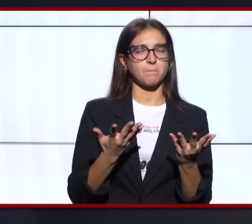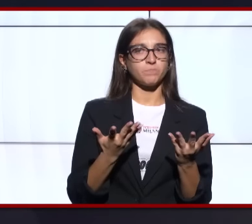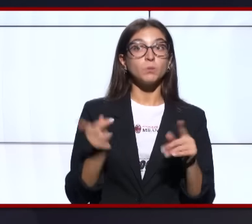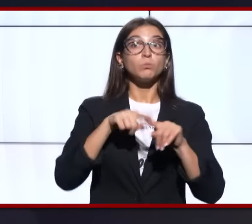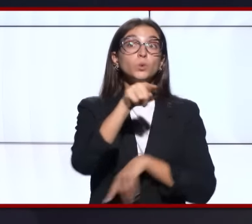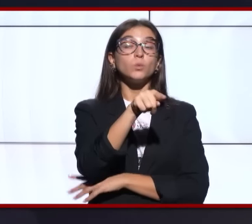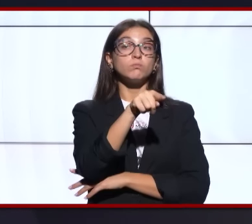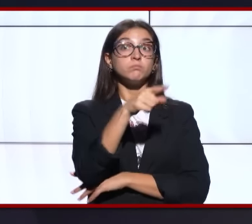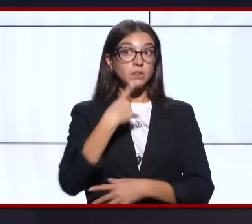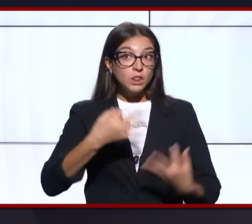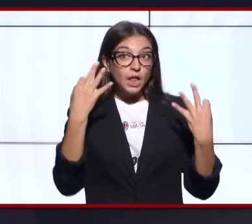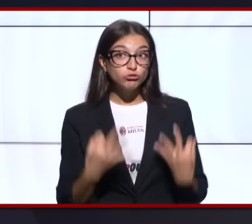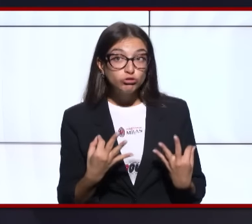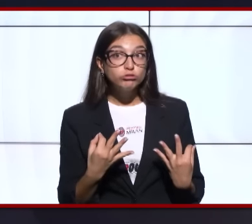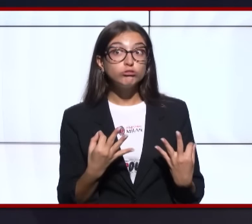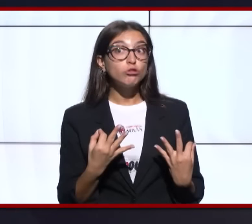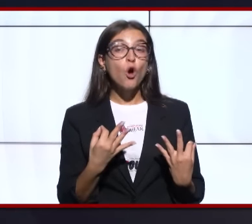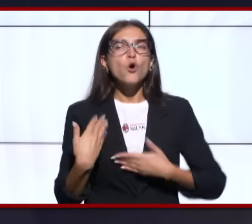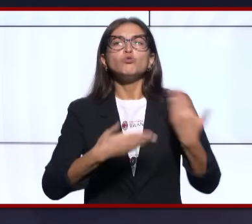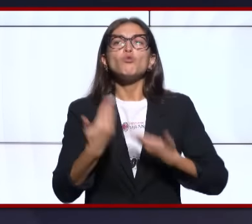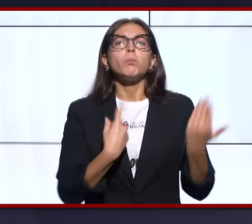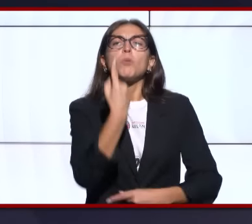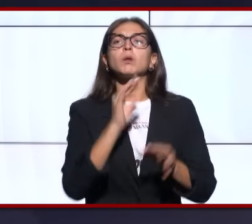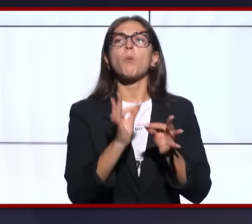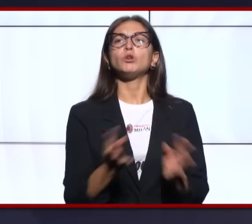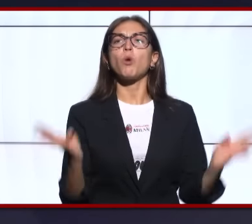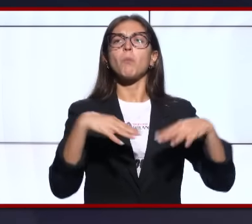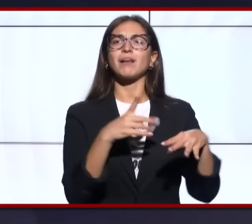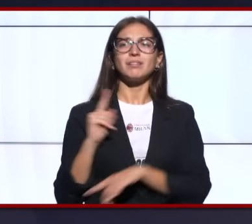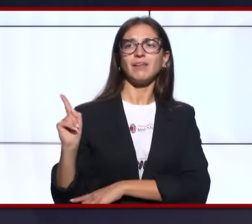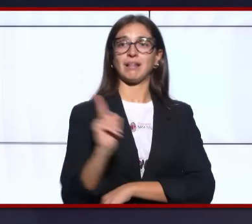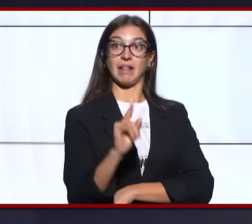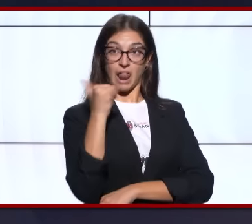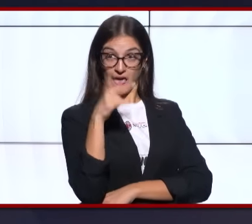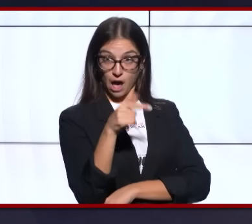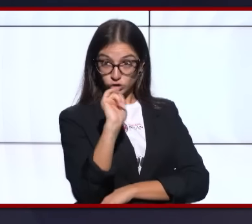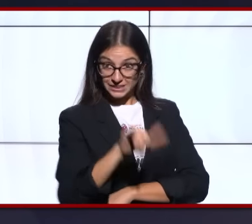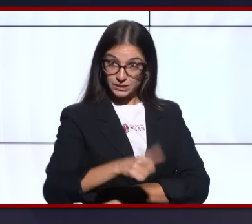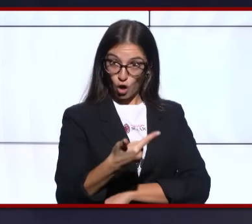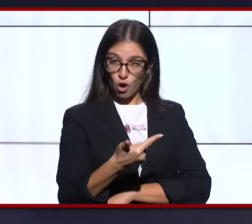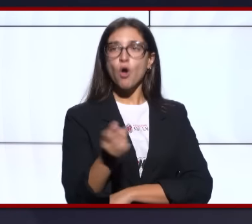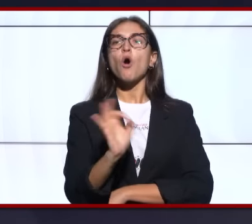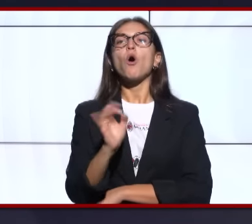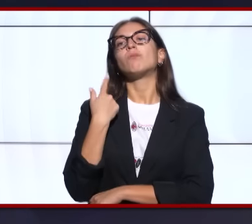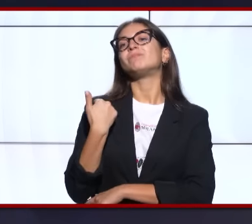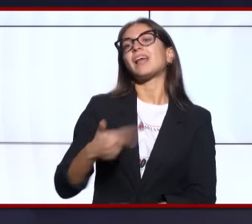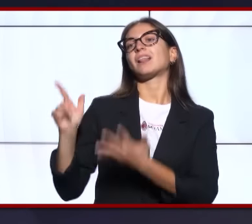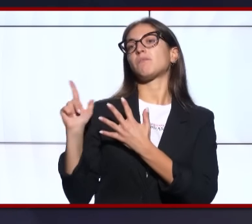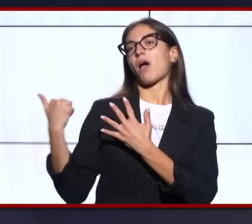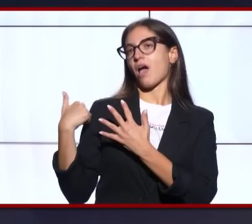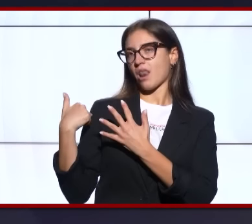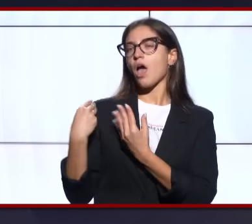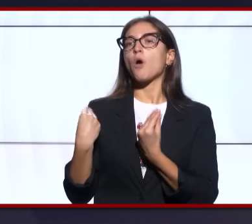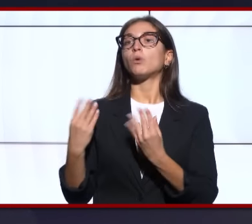deciso se farlo partire dal primo minuto domani sera oppure no E la seconda visto che la scorsa settimana quando ha fatto la